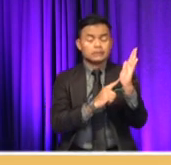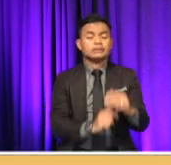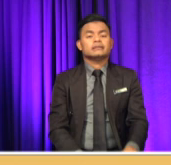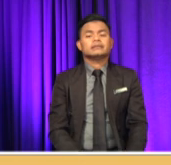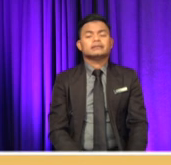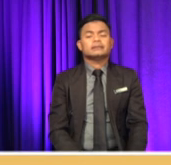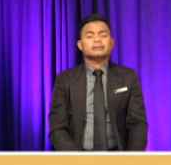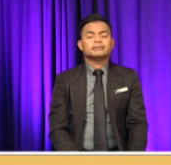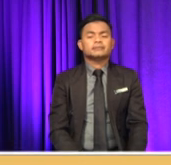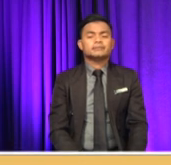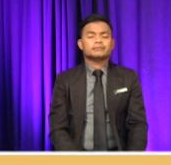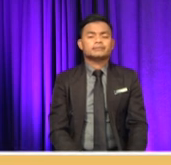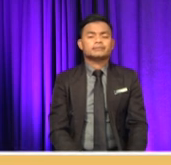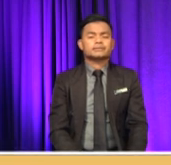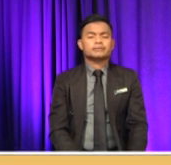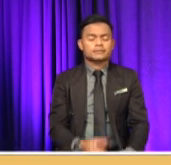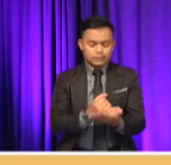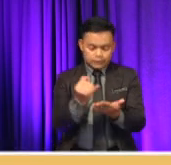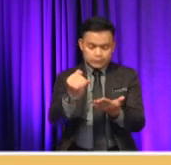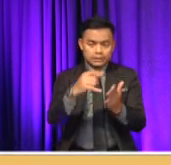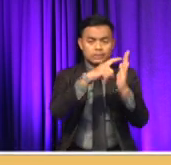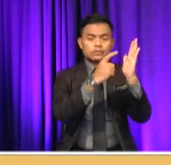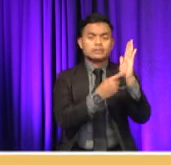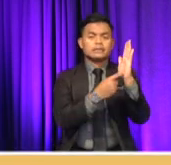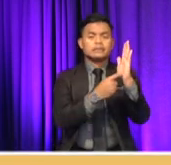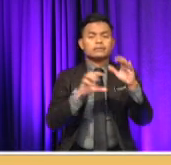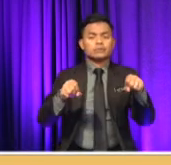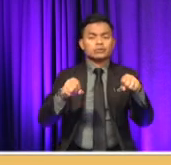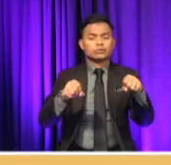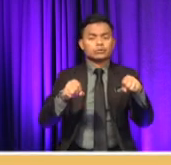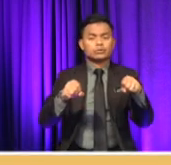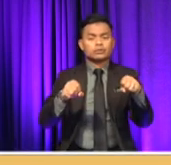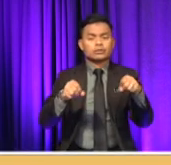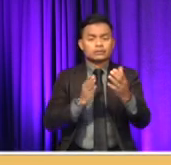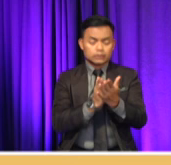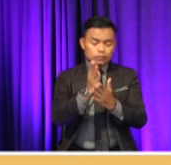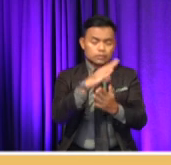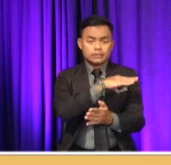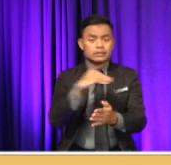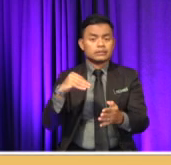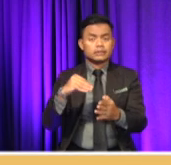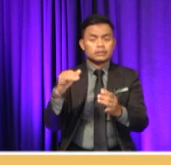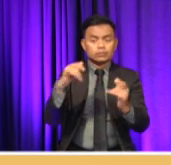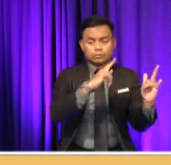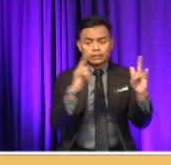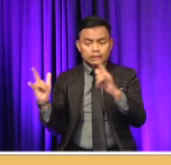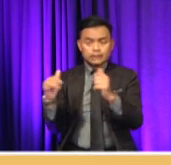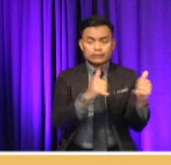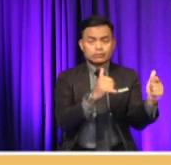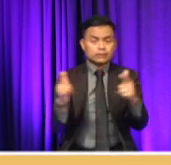dalam mutu pula kita ada motto harus terus dan mutu arus unali untuk penyambung pelajaran tentang